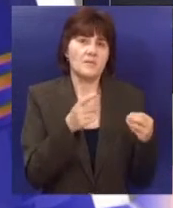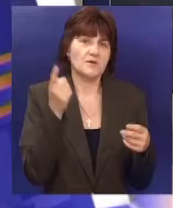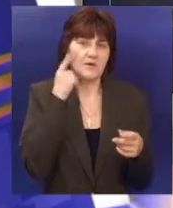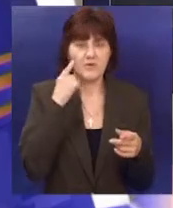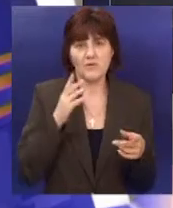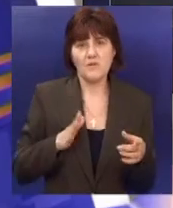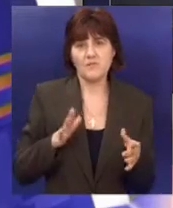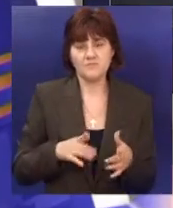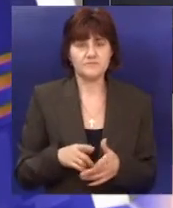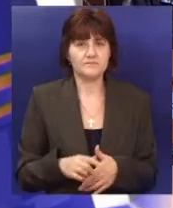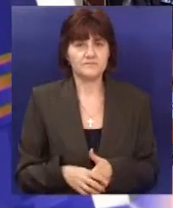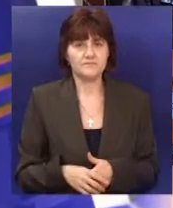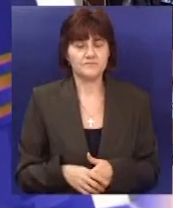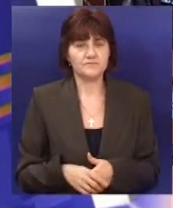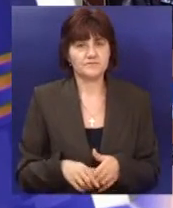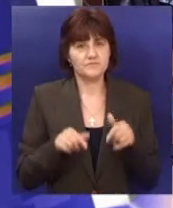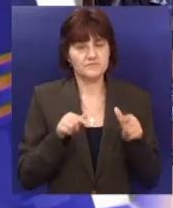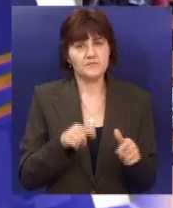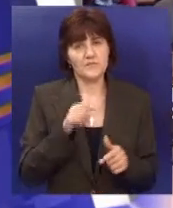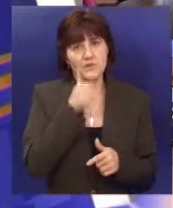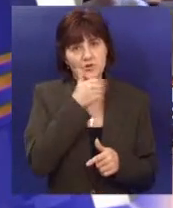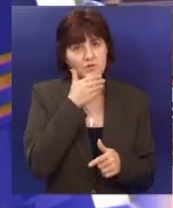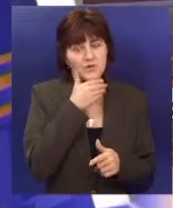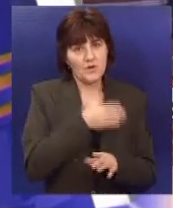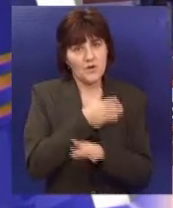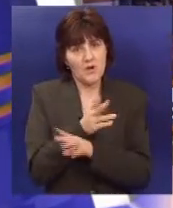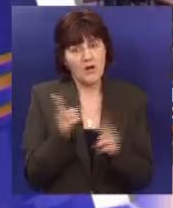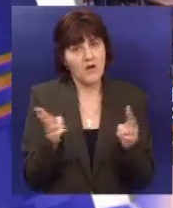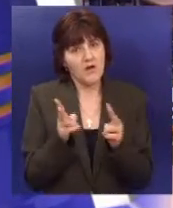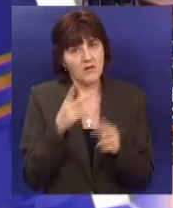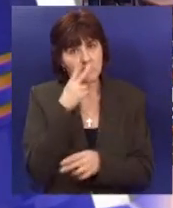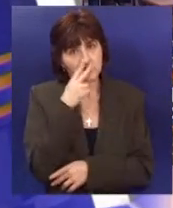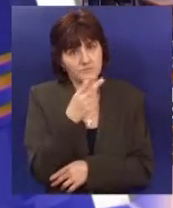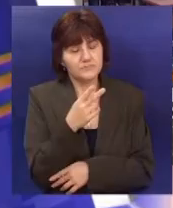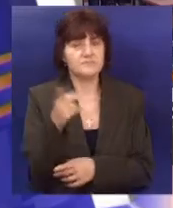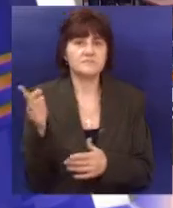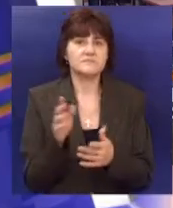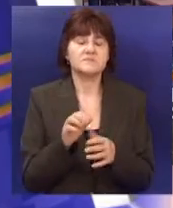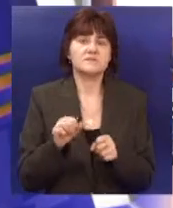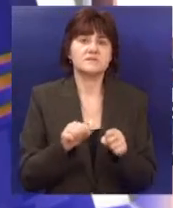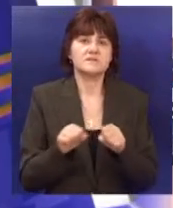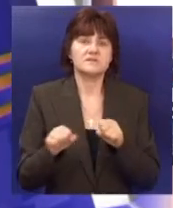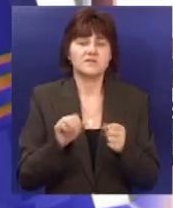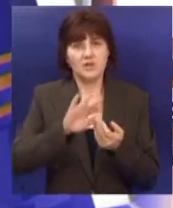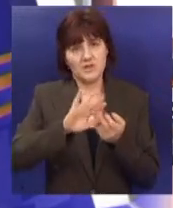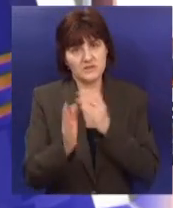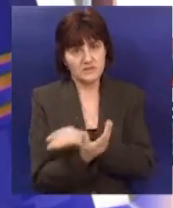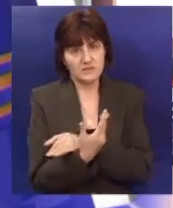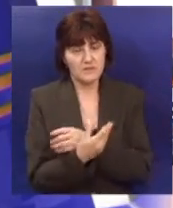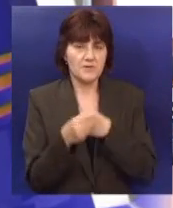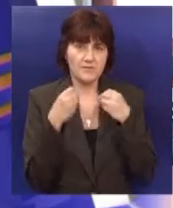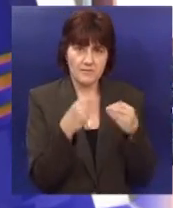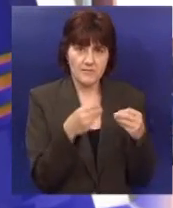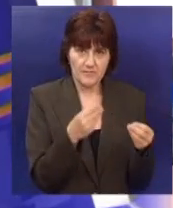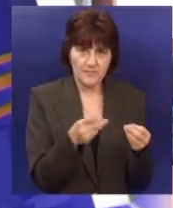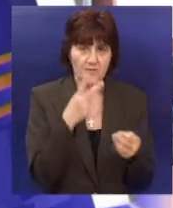uz kratak kulturni program. Osnovnoškolci su prvo prisustvovali kratkom času na kom ih je pozdravila zamenica direktora, a